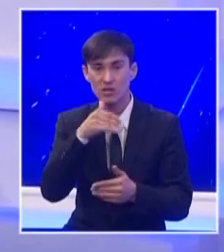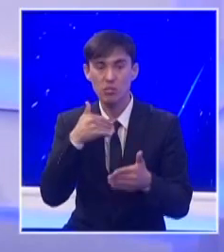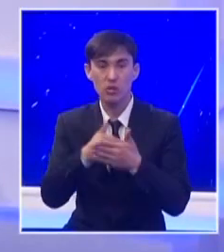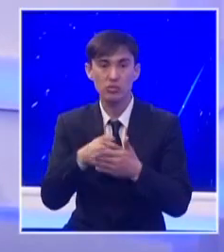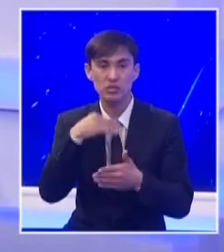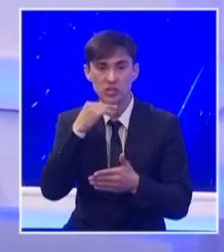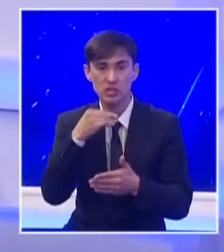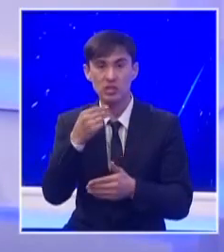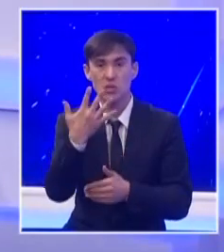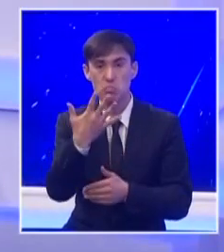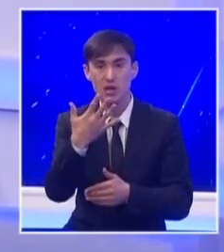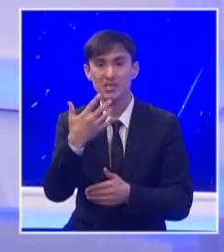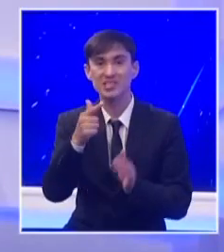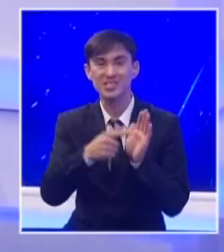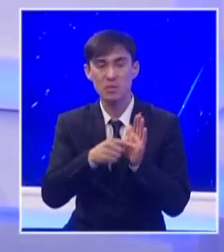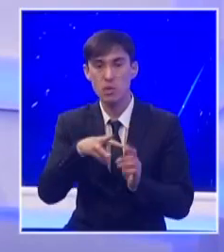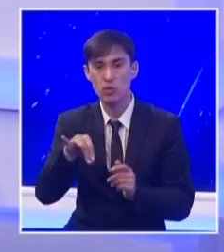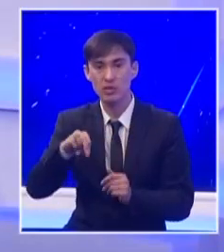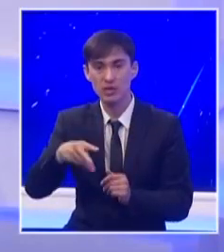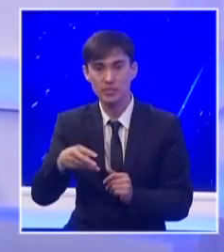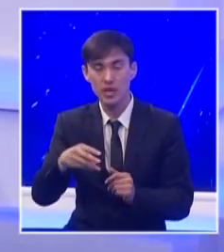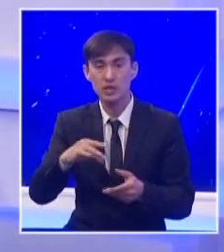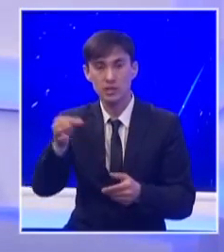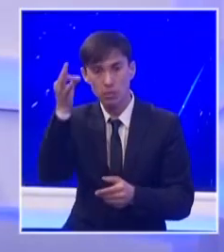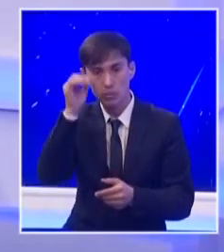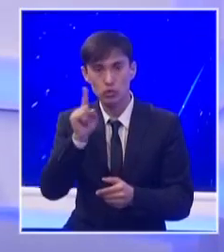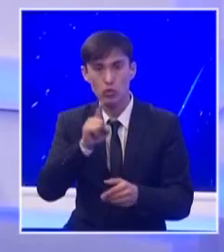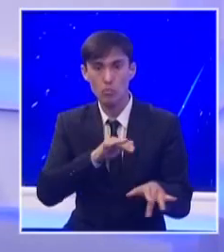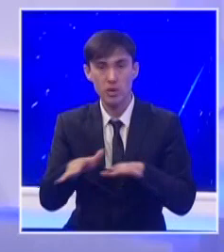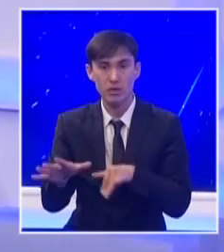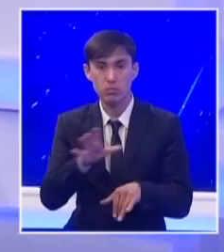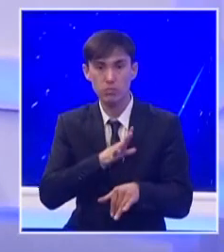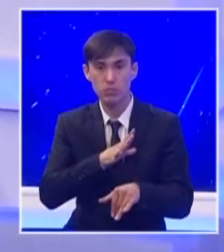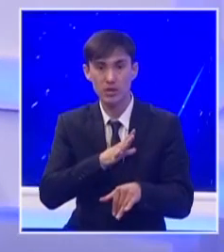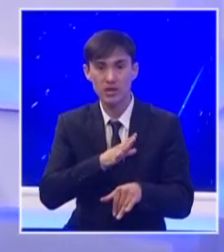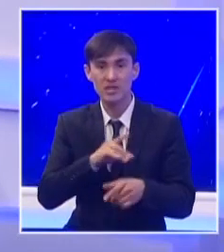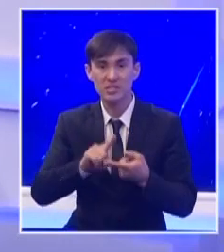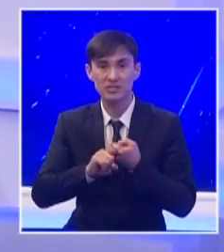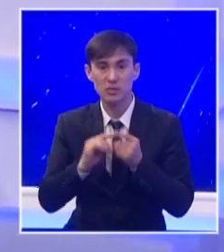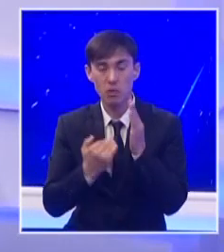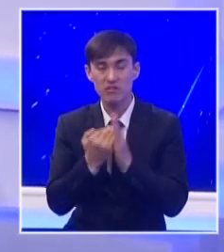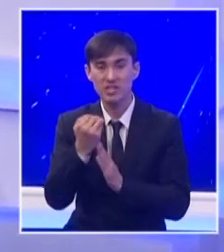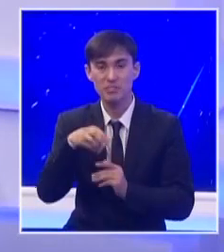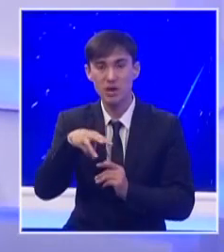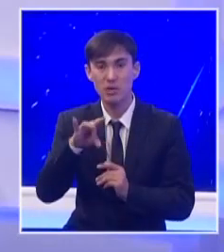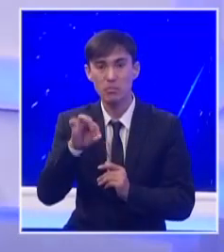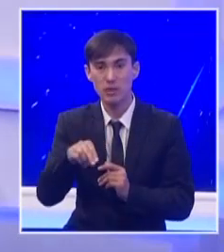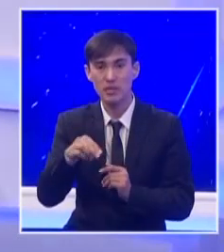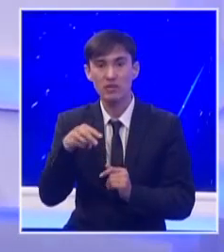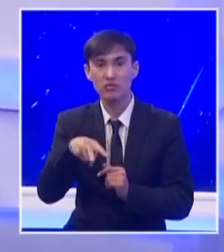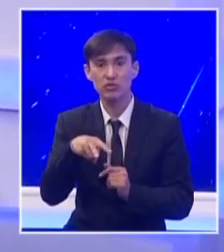достаточности приблизился к 5,7 миллиона тенге. Стоит напомнить, что меры эти были предприняты в связи с повышением МРП